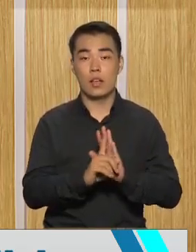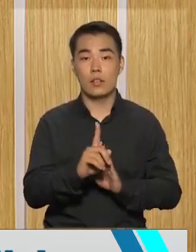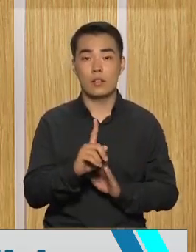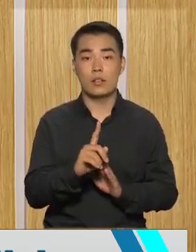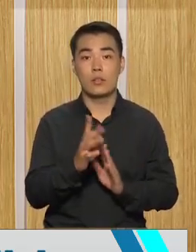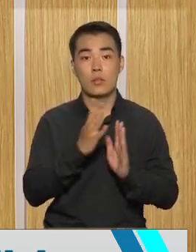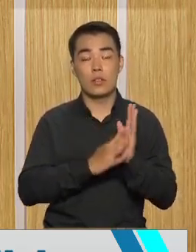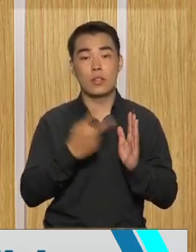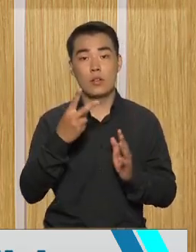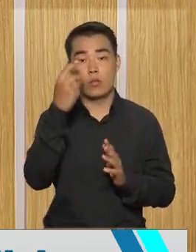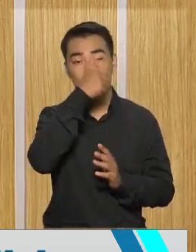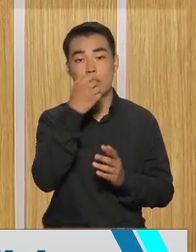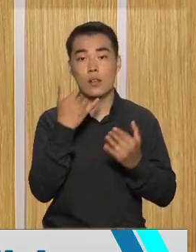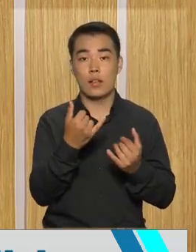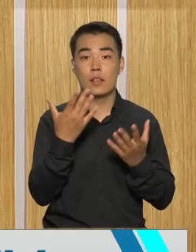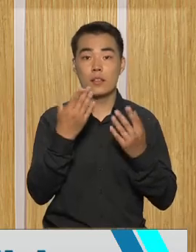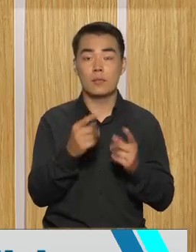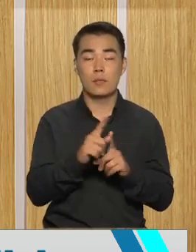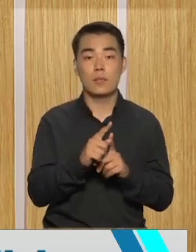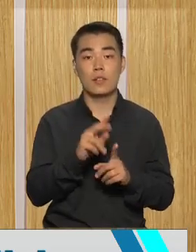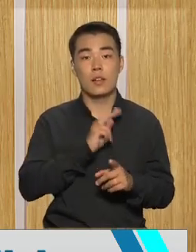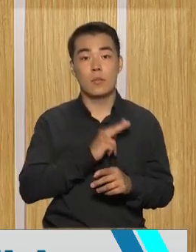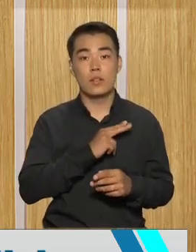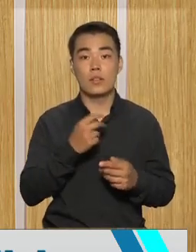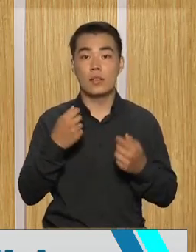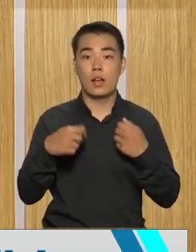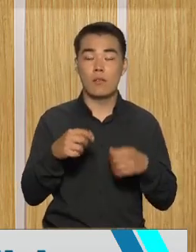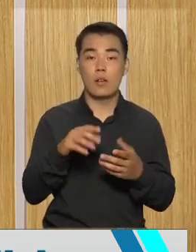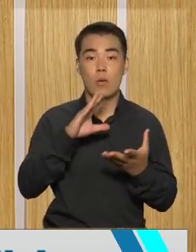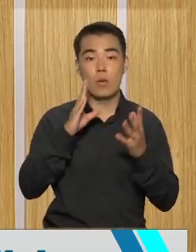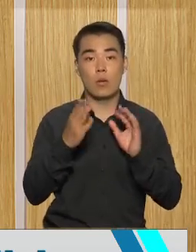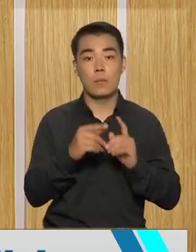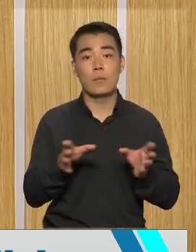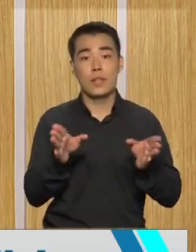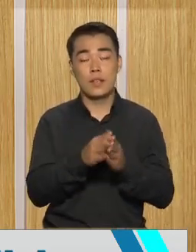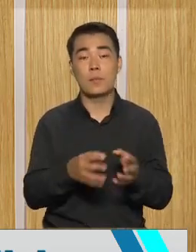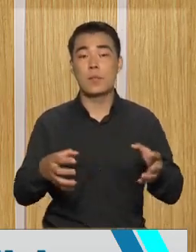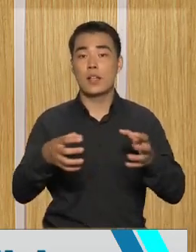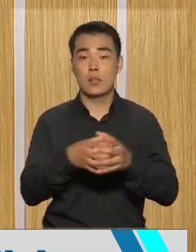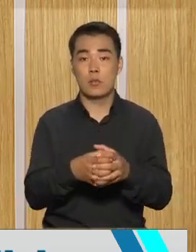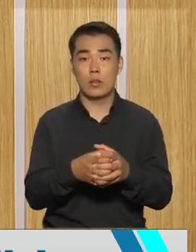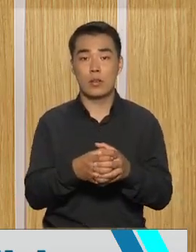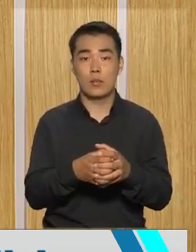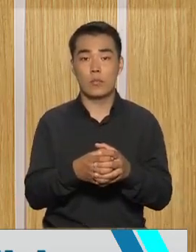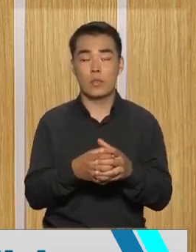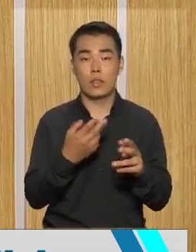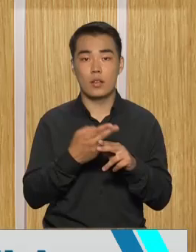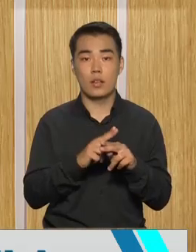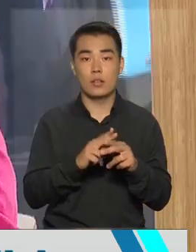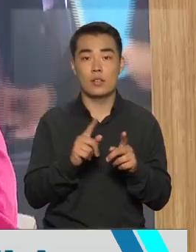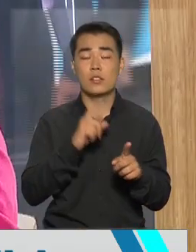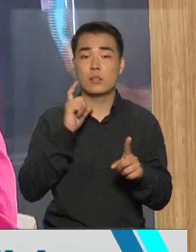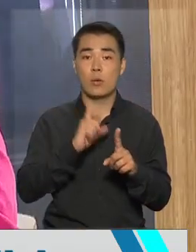1992 жылы бул демилге көтөрүлүп кайра ушу түрк мамлекеттери биригүү тууралуу көп мындай